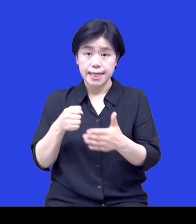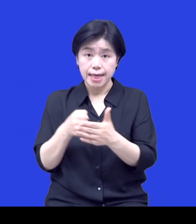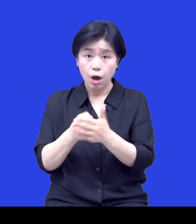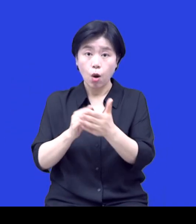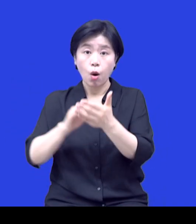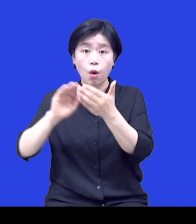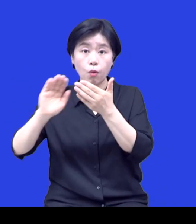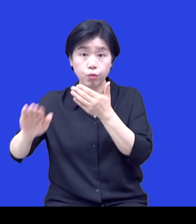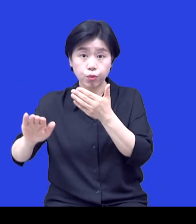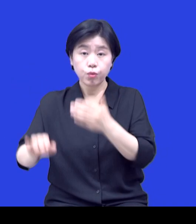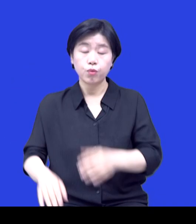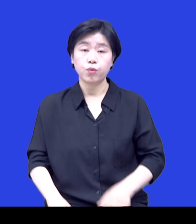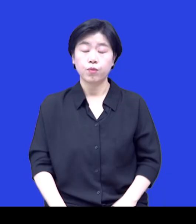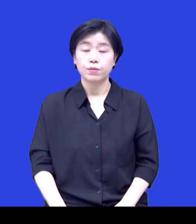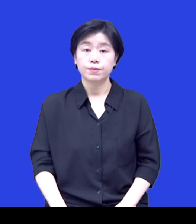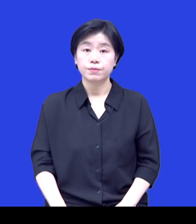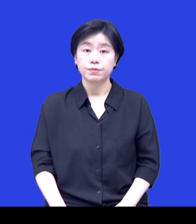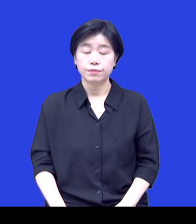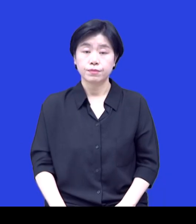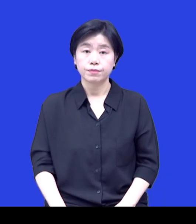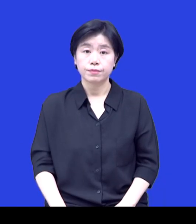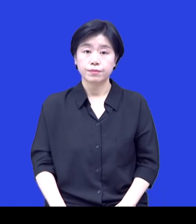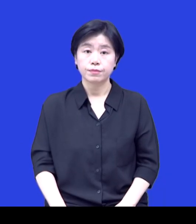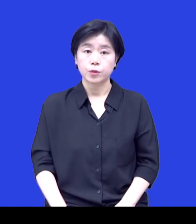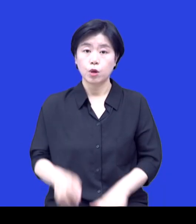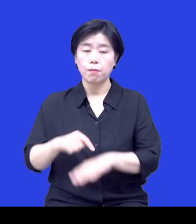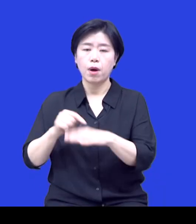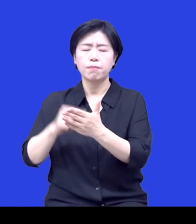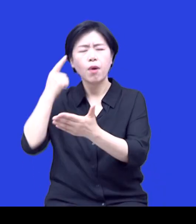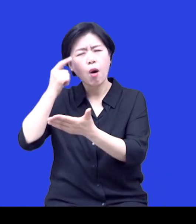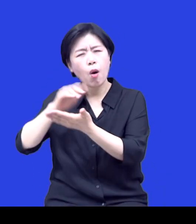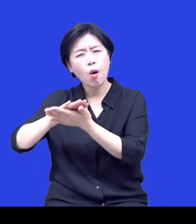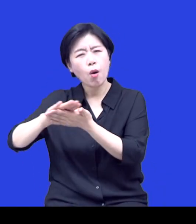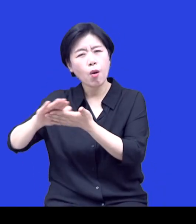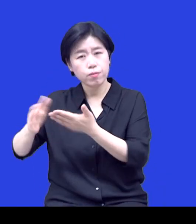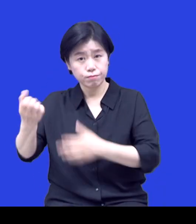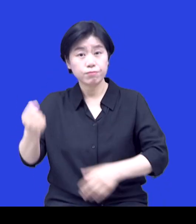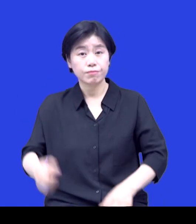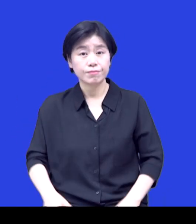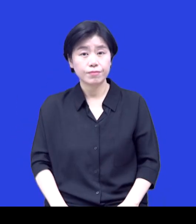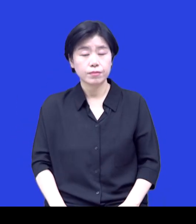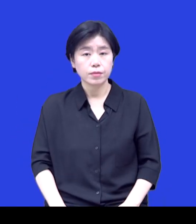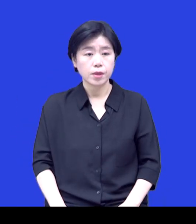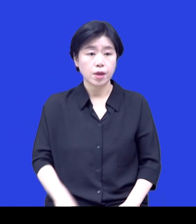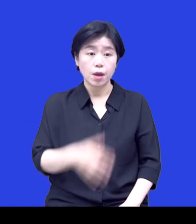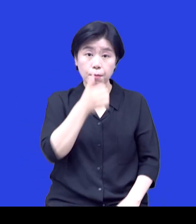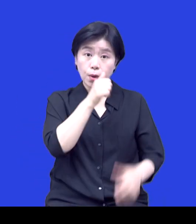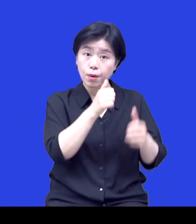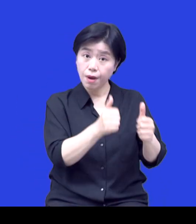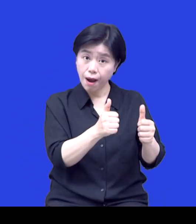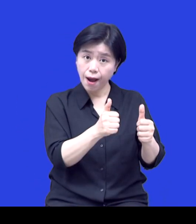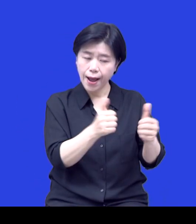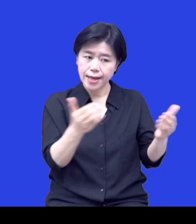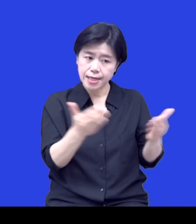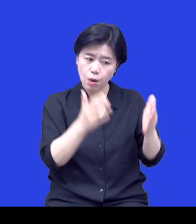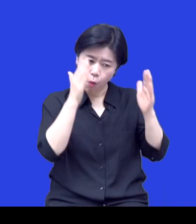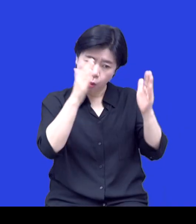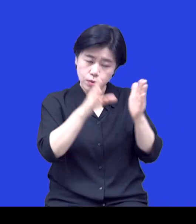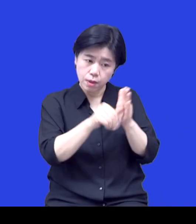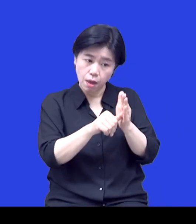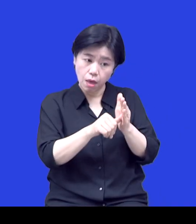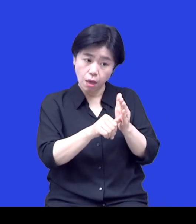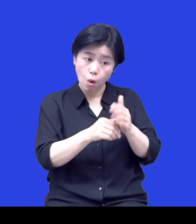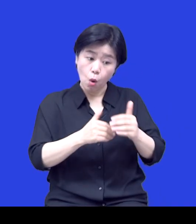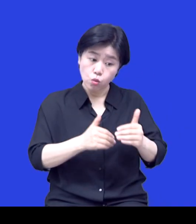되기로 준비하던 때는 모든 게 잘 되고 있었지만 마음이 꼭 그 쫓기는 도망자